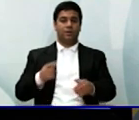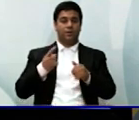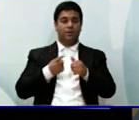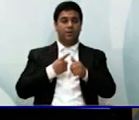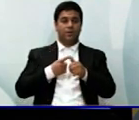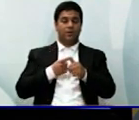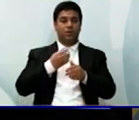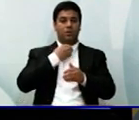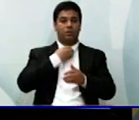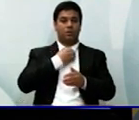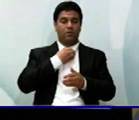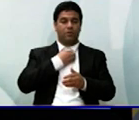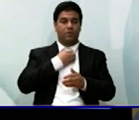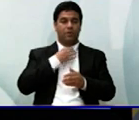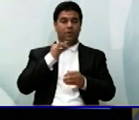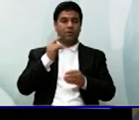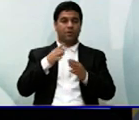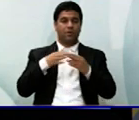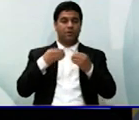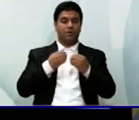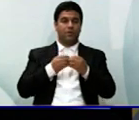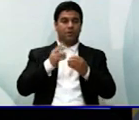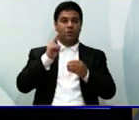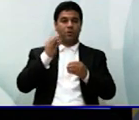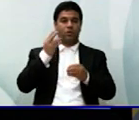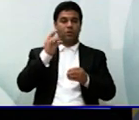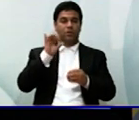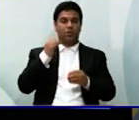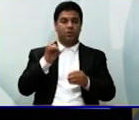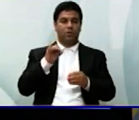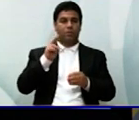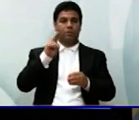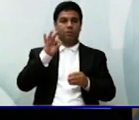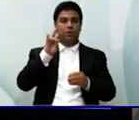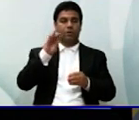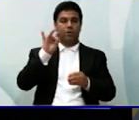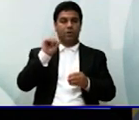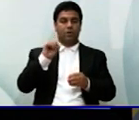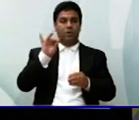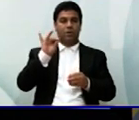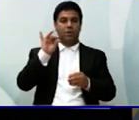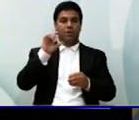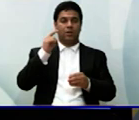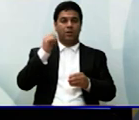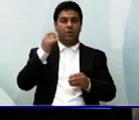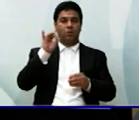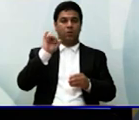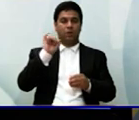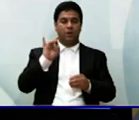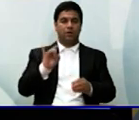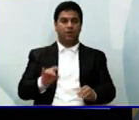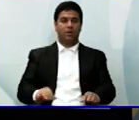Название животного из семейства кошачьих, пантера, ягуар. У вас тоже